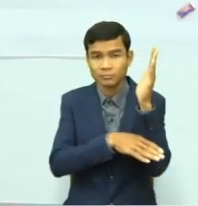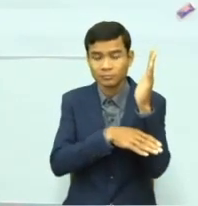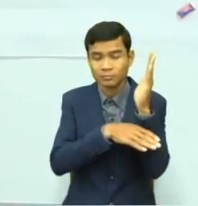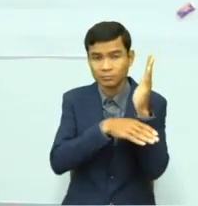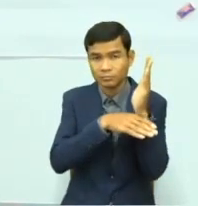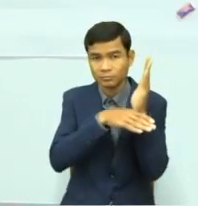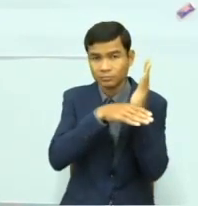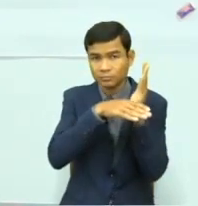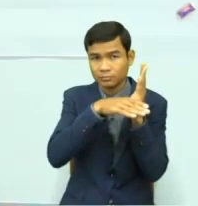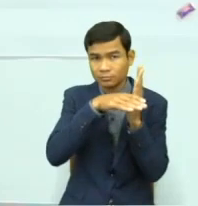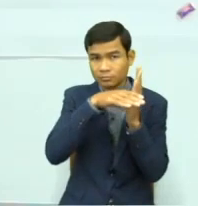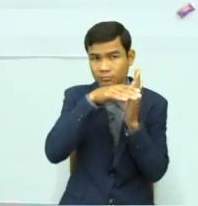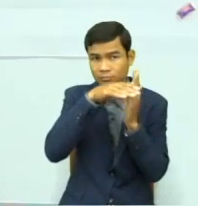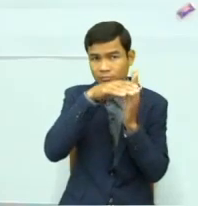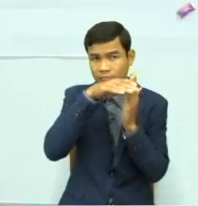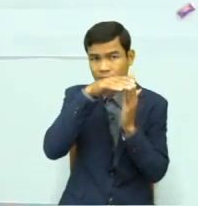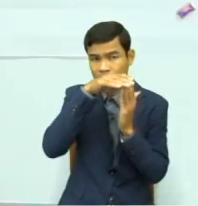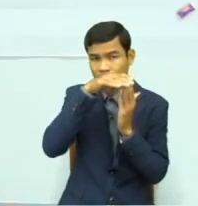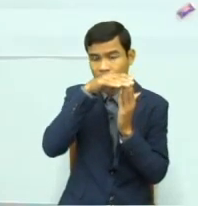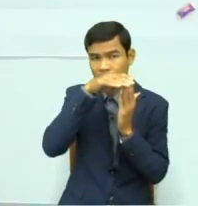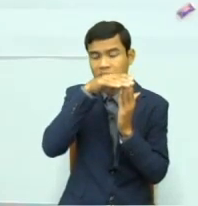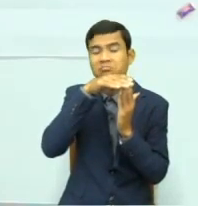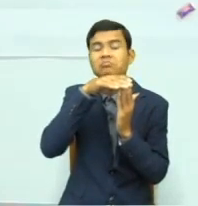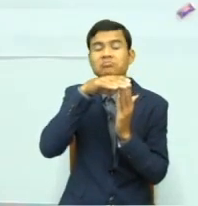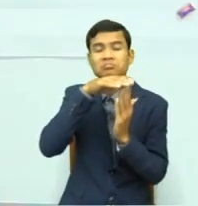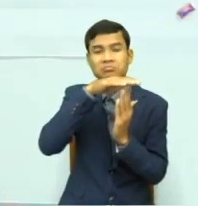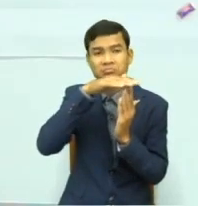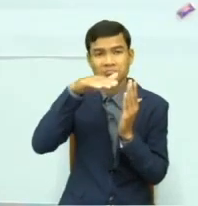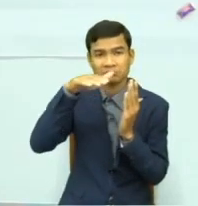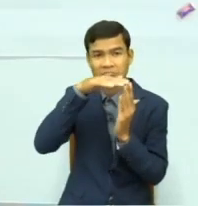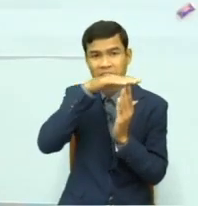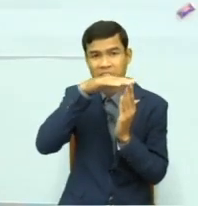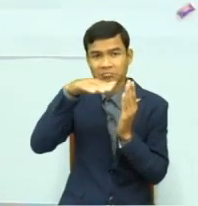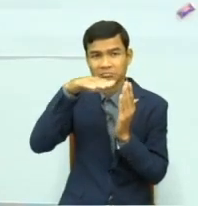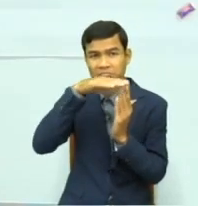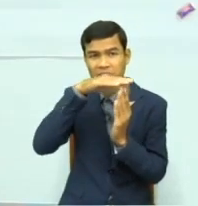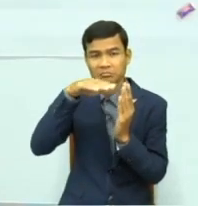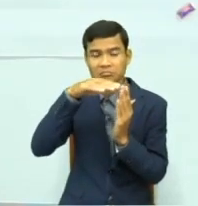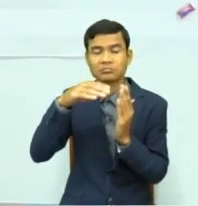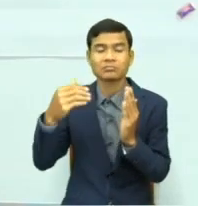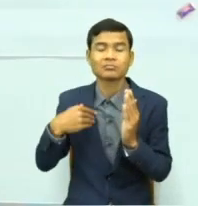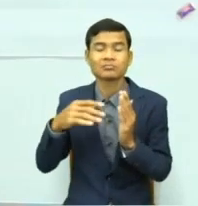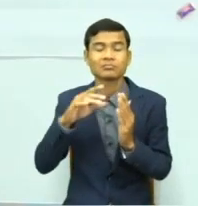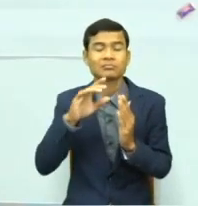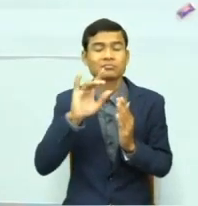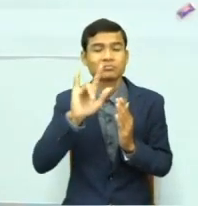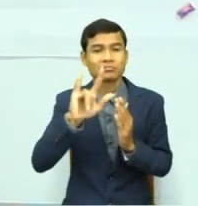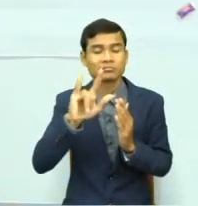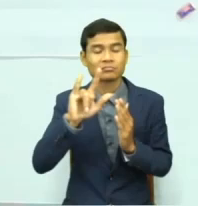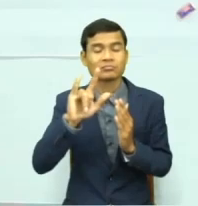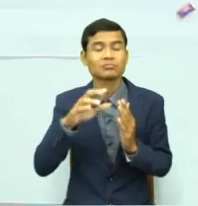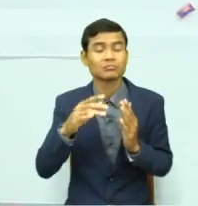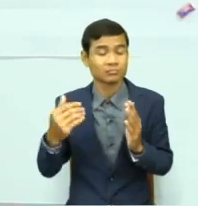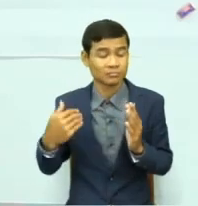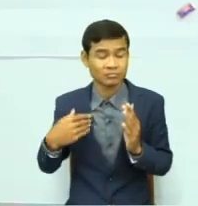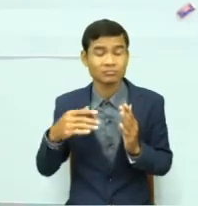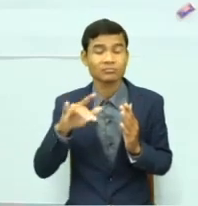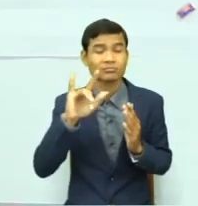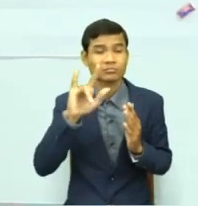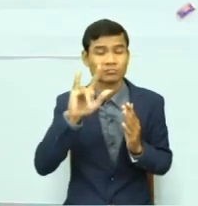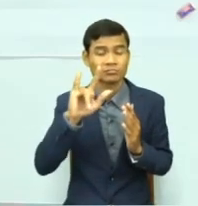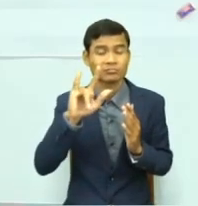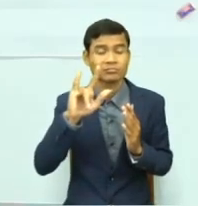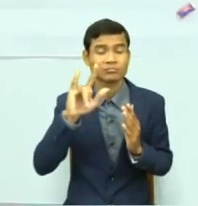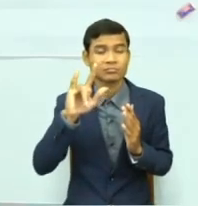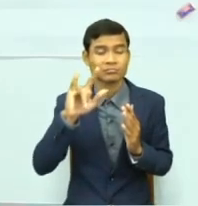chàng chấm cái thà tật nấy cứ bánh priệp chàng chấm ta priệp nếu như này thà đối mà đệch nà con priệp